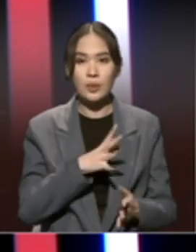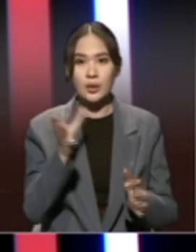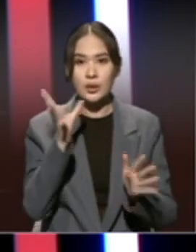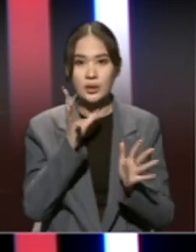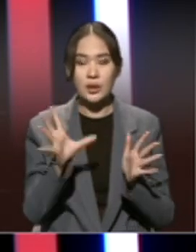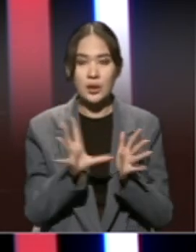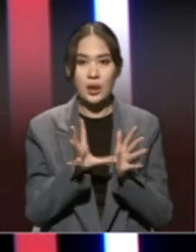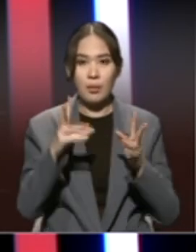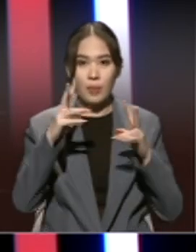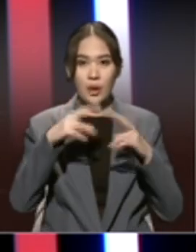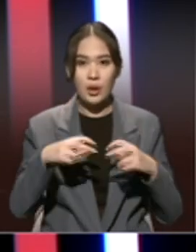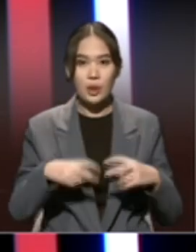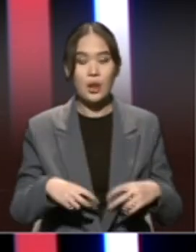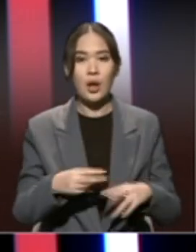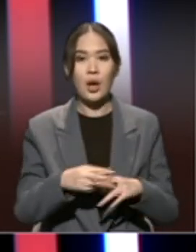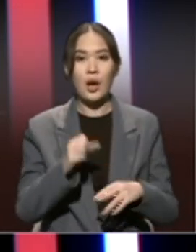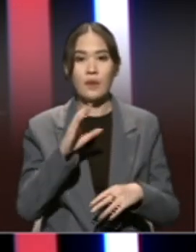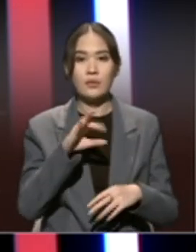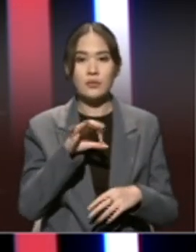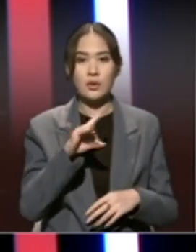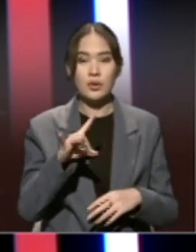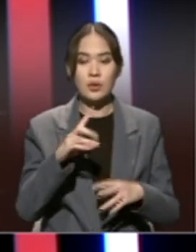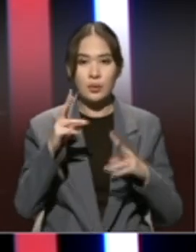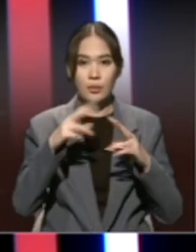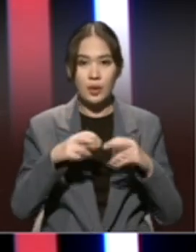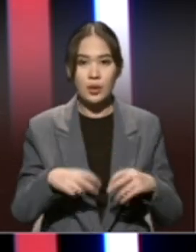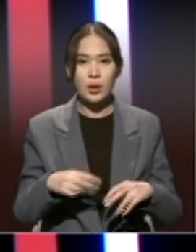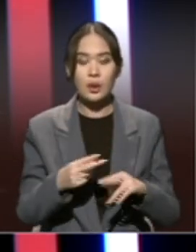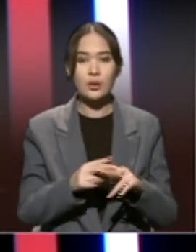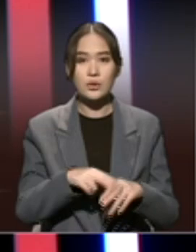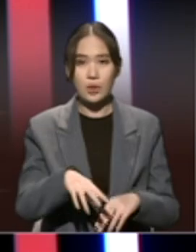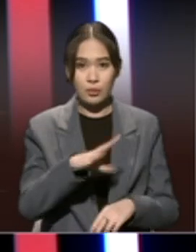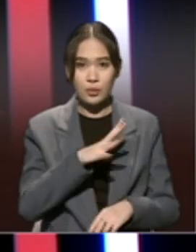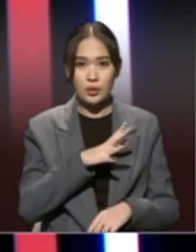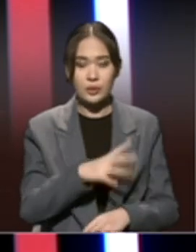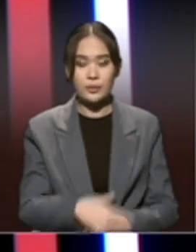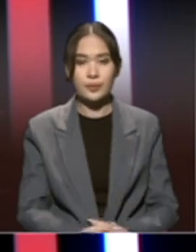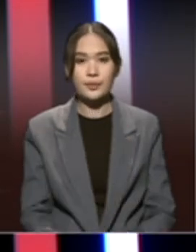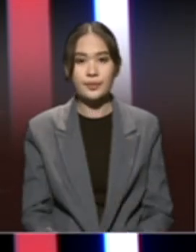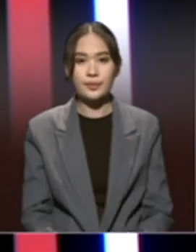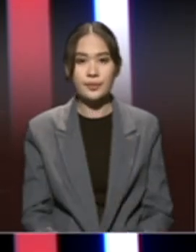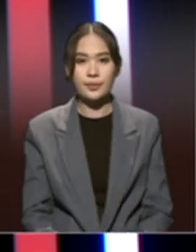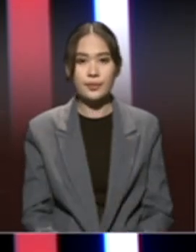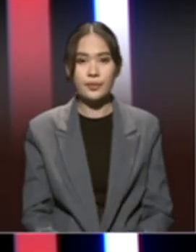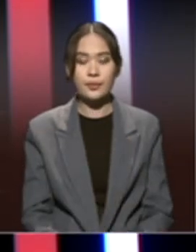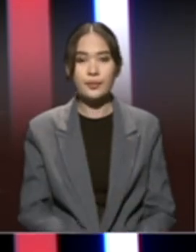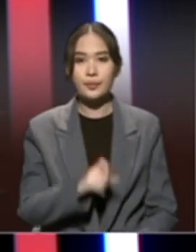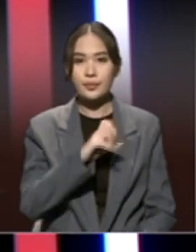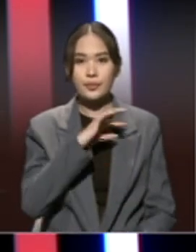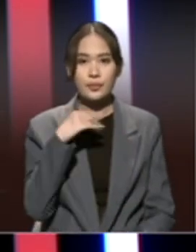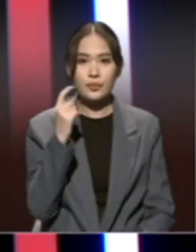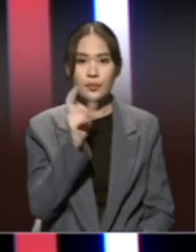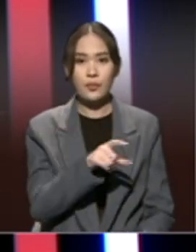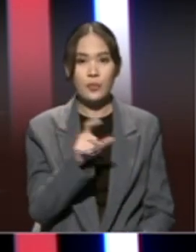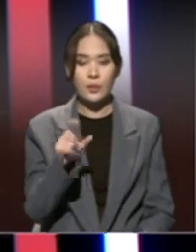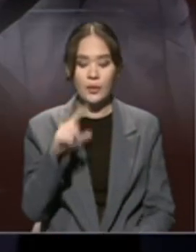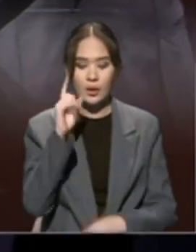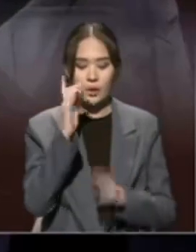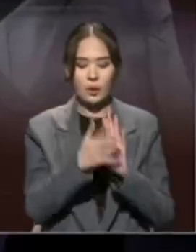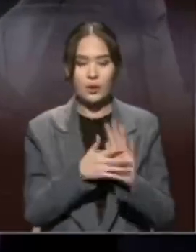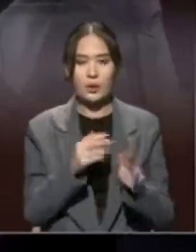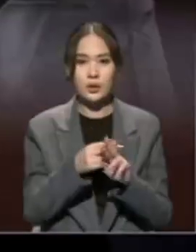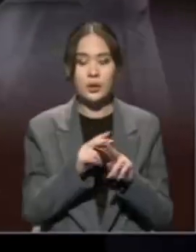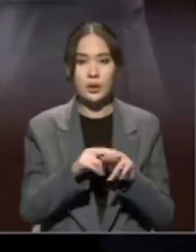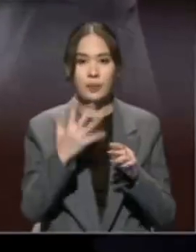бақылау, авторлық бақылау дұрыс жүргізбей осы уақытқа дейін жауапқа тартылғандар болды ма бізде? Мәселе былай ғой, ереке. Көпке топырақ шашып алу керек та. Мысалы мына